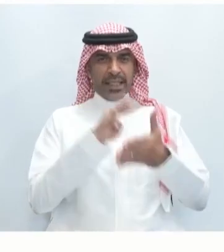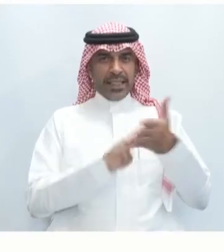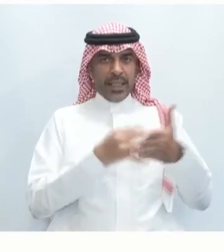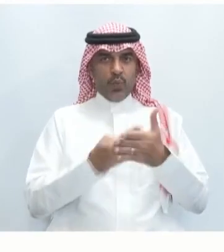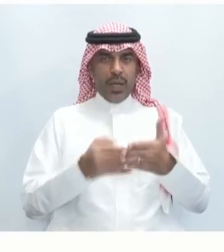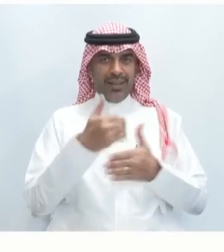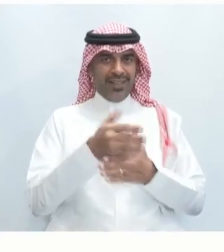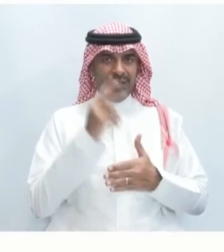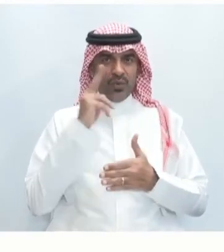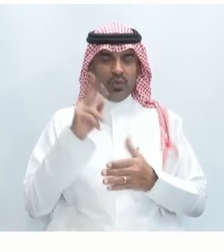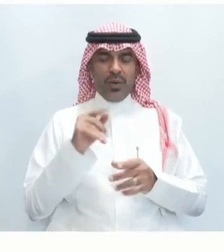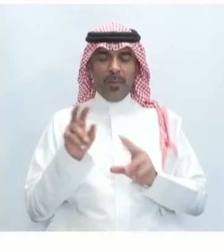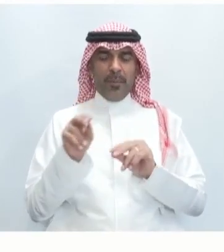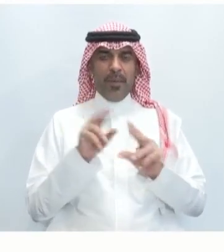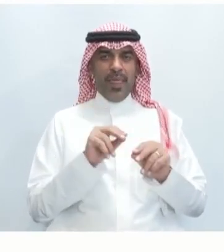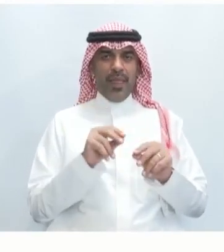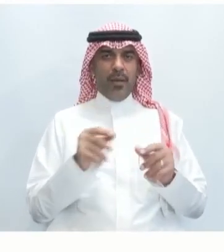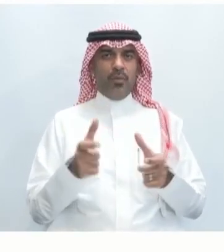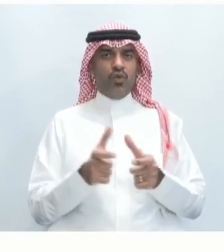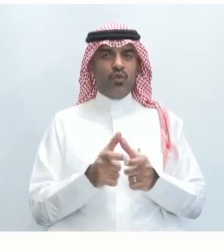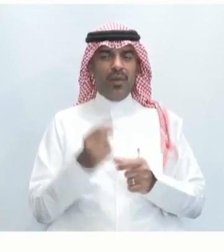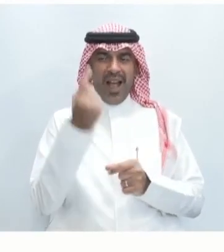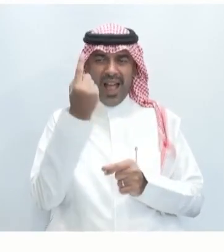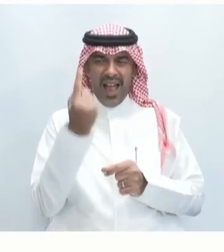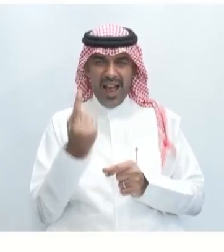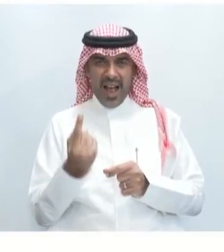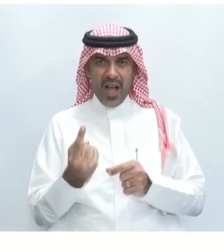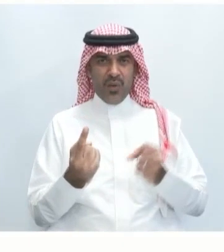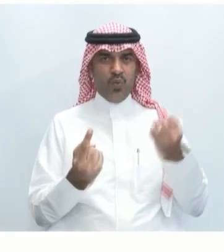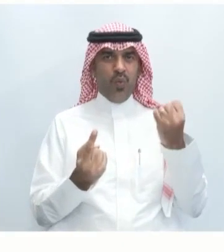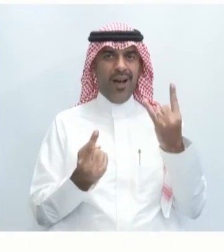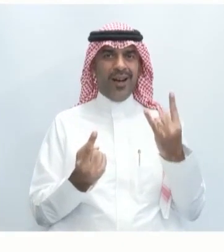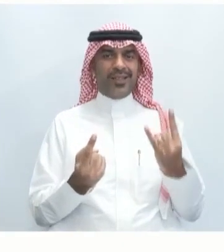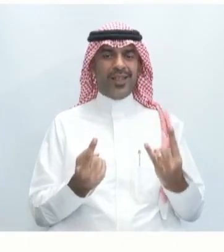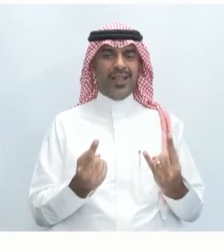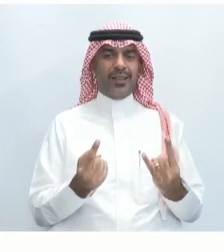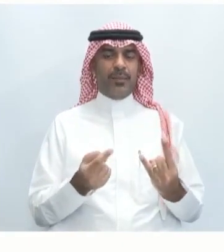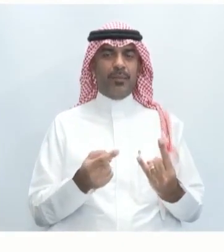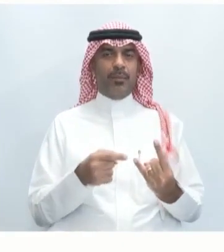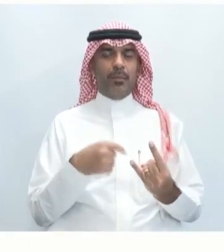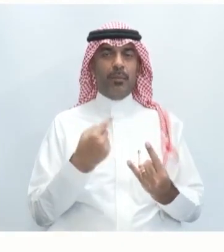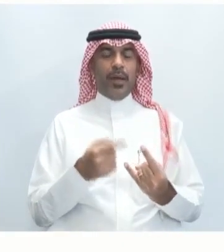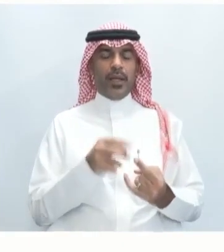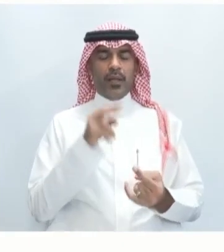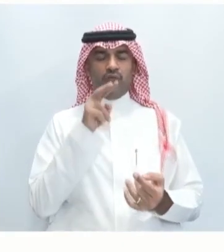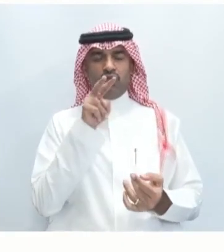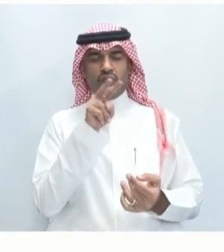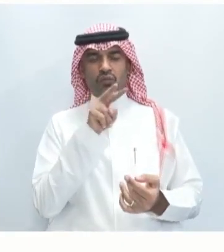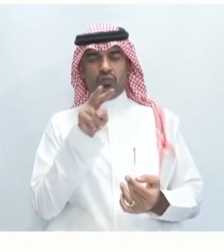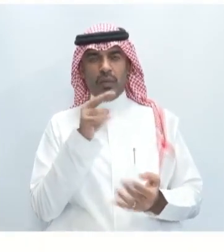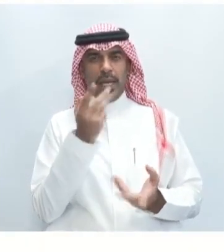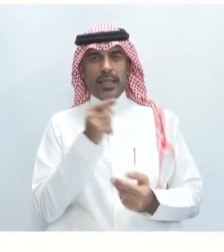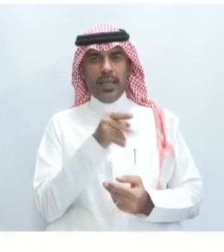التالي لامثل مجموعات من احاد وعشرات ثم اقرا العدد